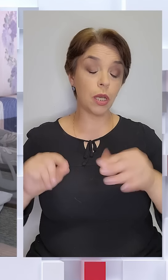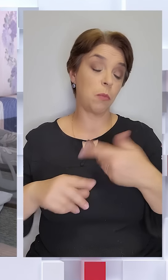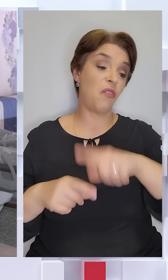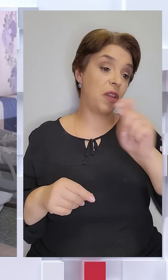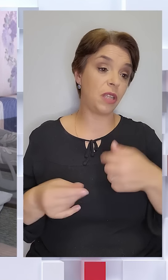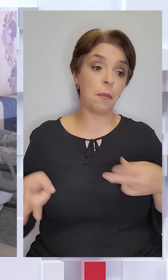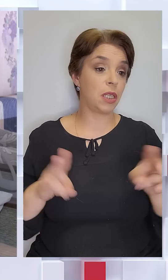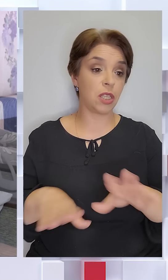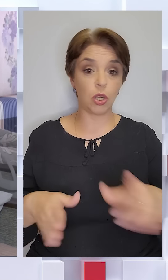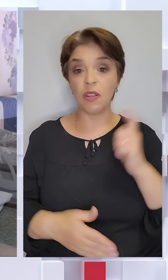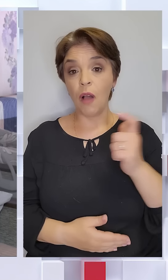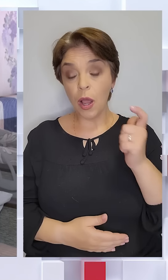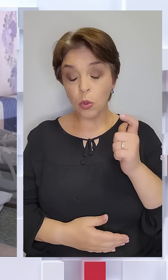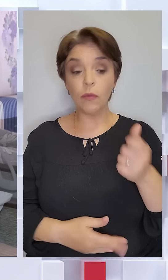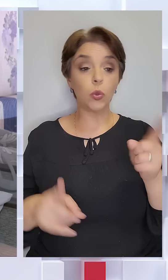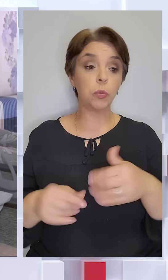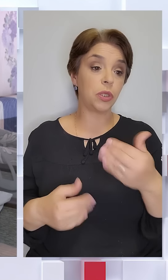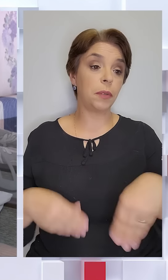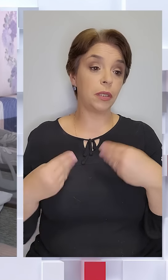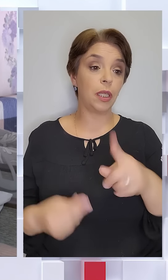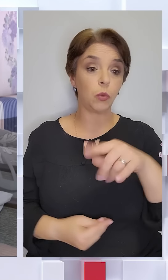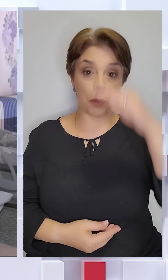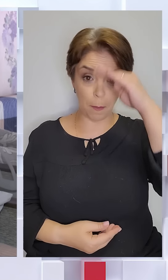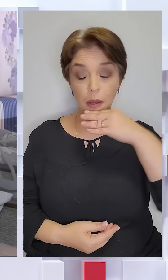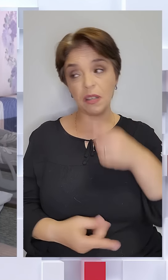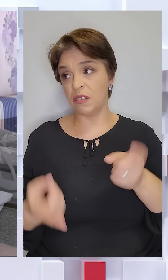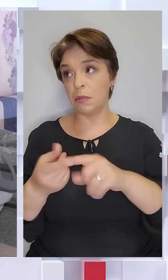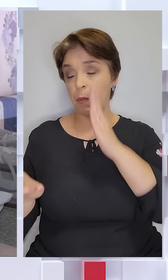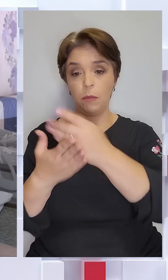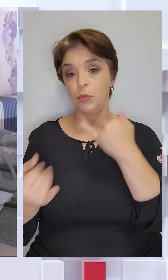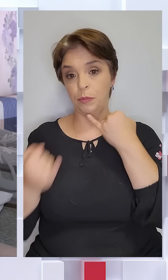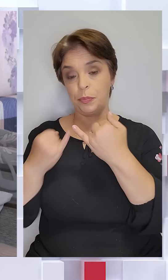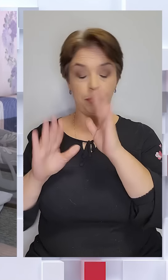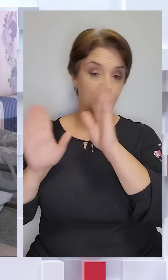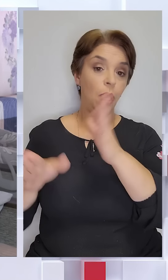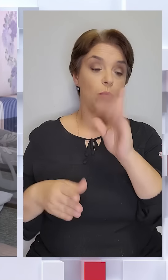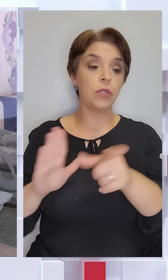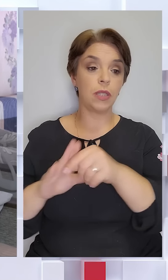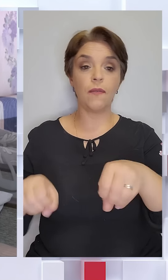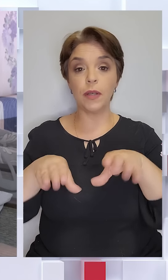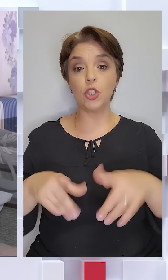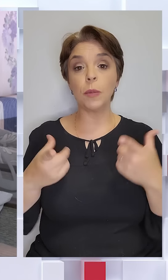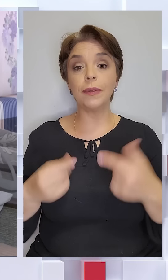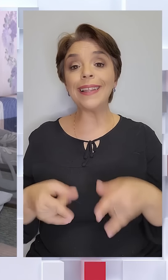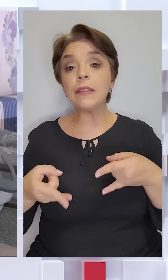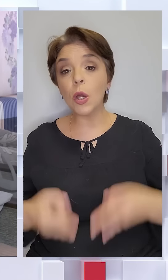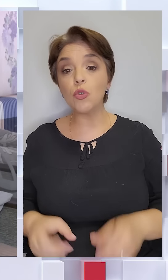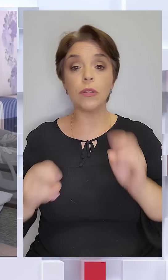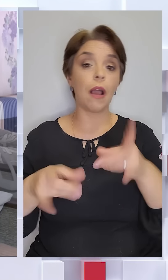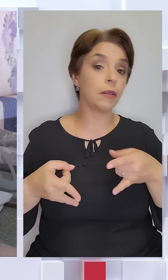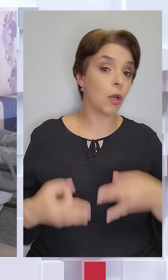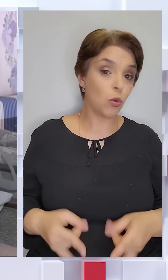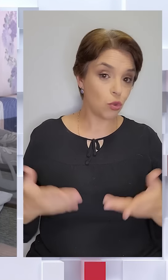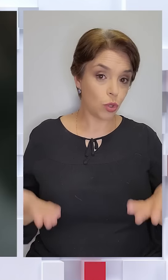війна, ми не залишаємося у Харкові, тому тобі даємо номер батька, і ти з ним напряму будеш зв'язуватися, і будеш з ним вирішувати, де ти народжуєш, як